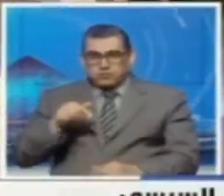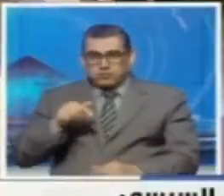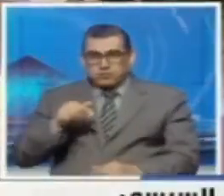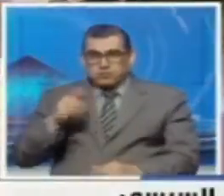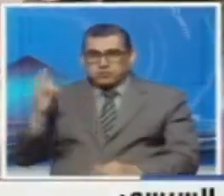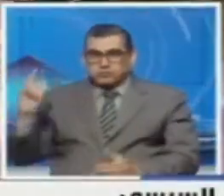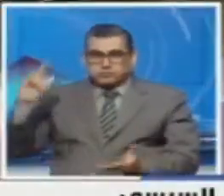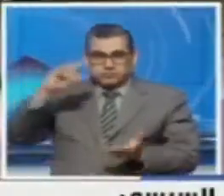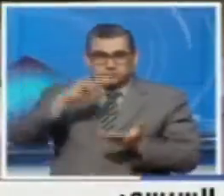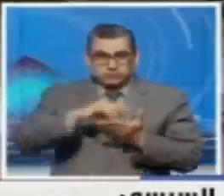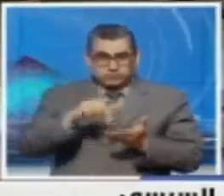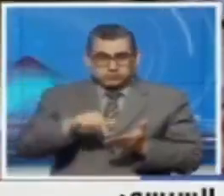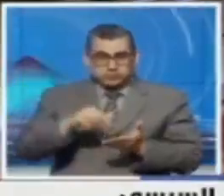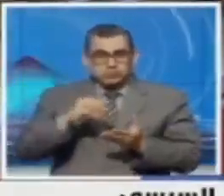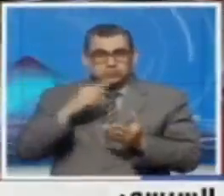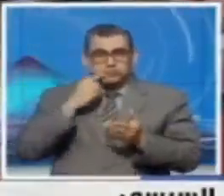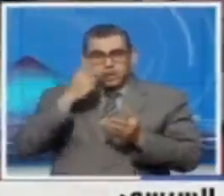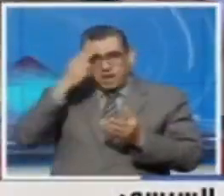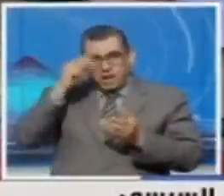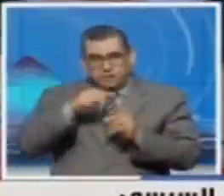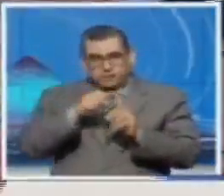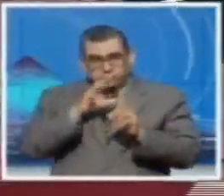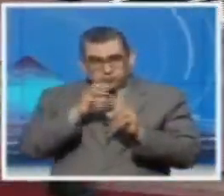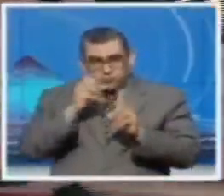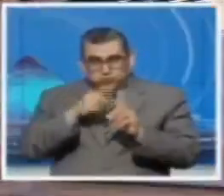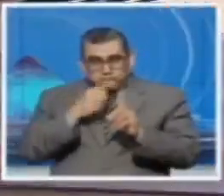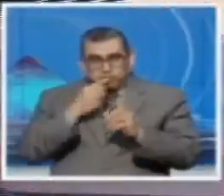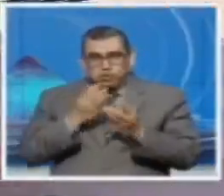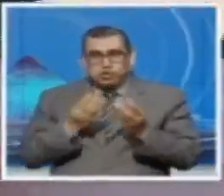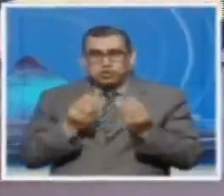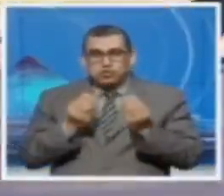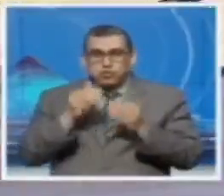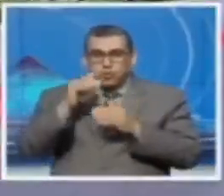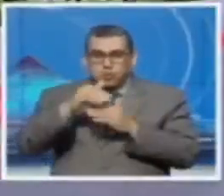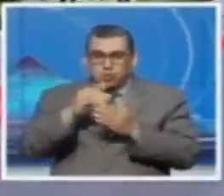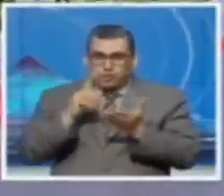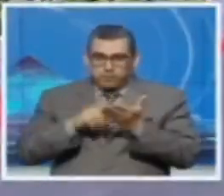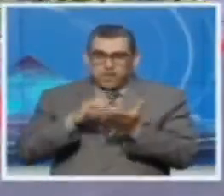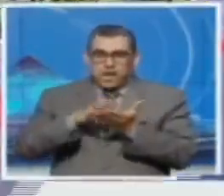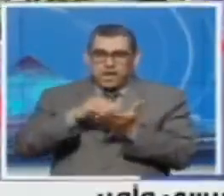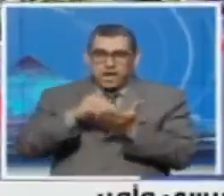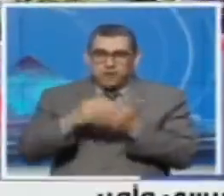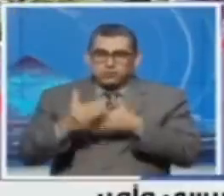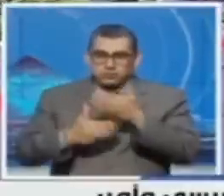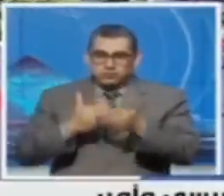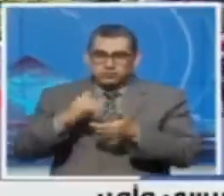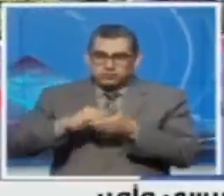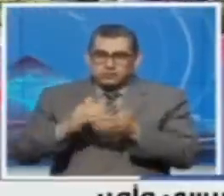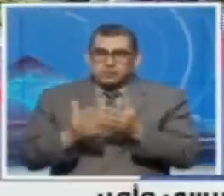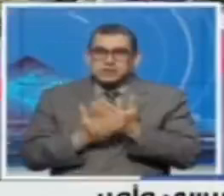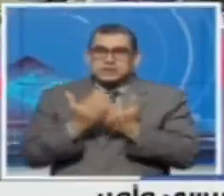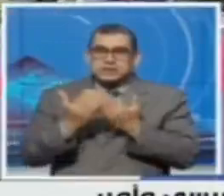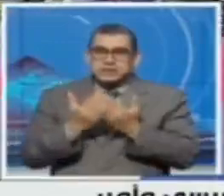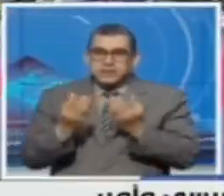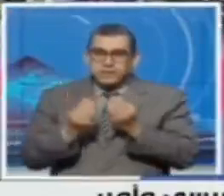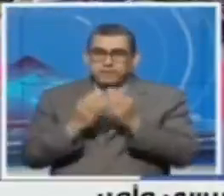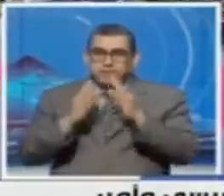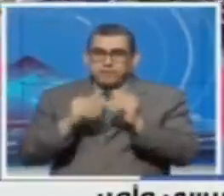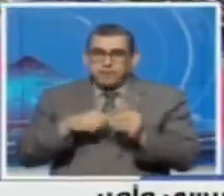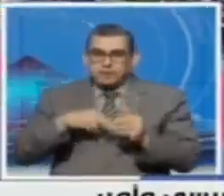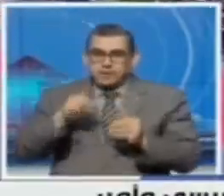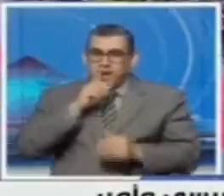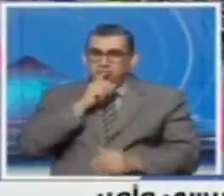يعني بداية وتدشين لمرحلة جديدة تتلامى فيها العلاقات وتتعاظم في